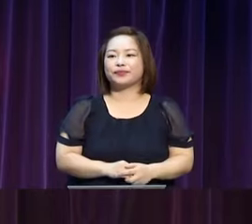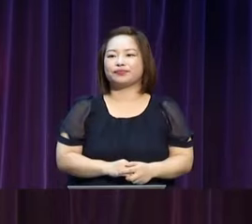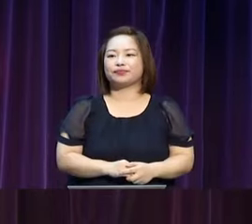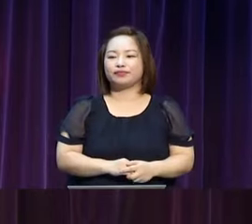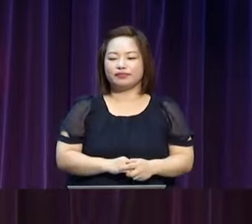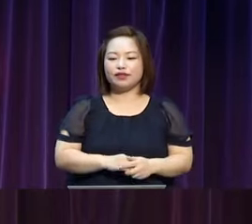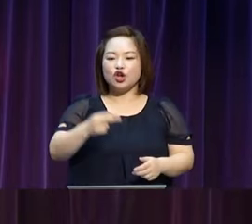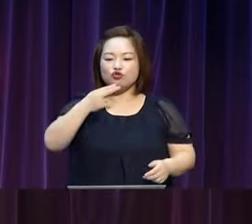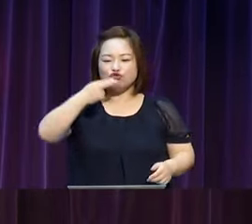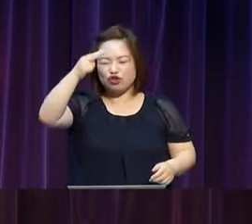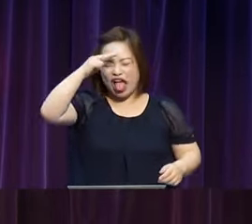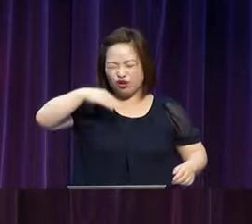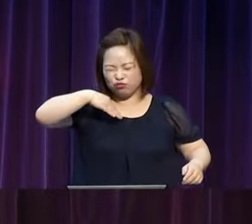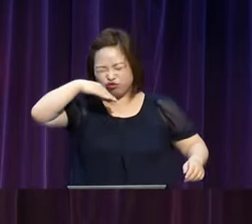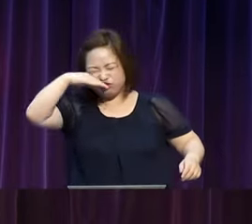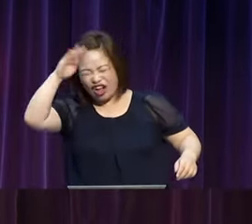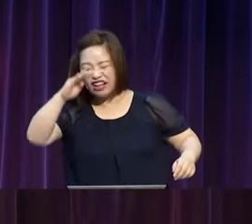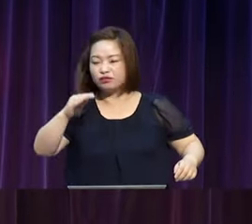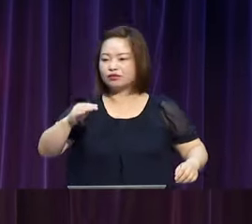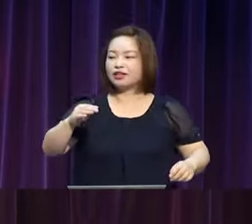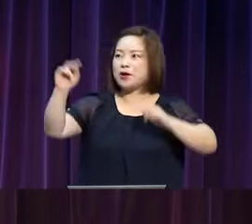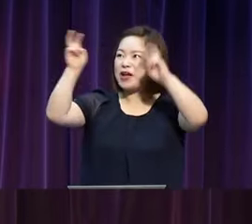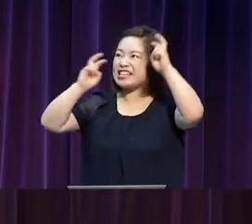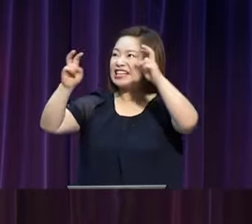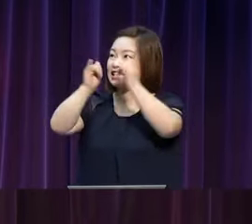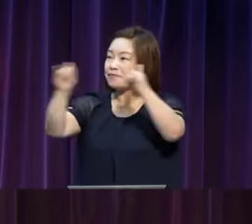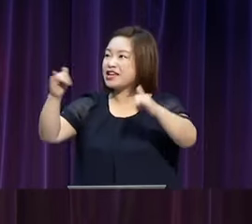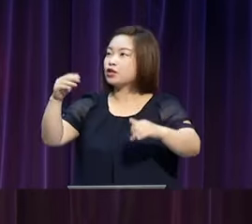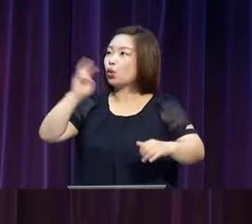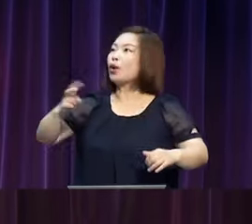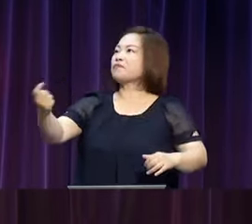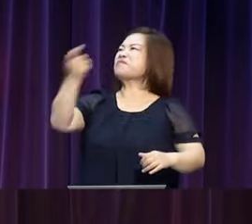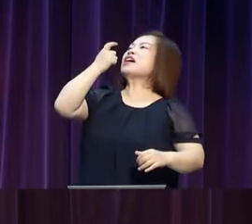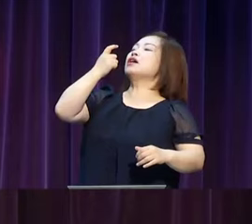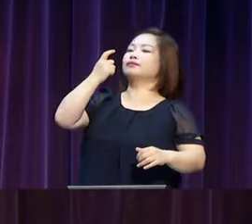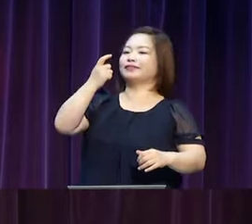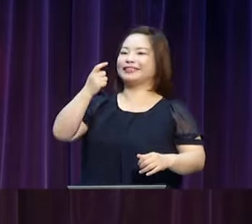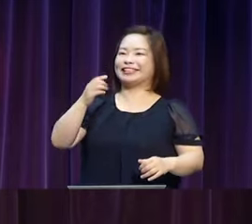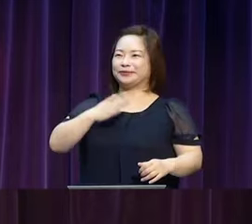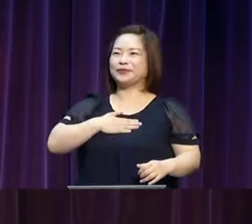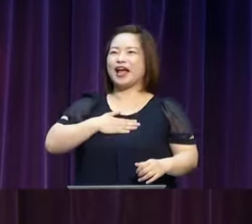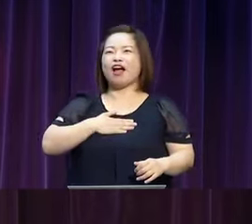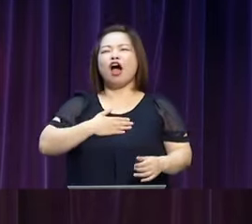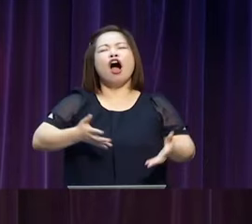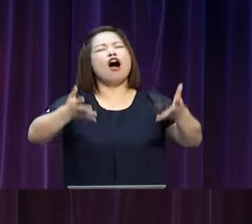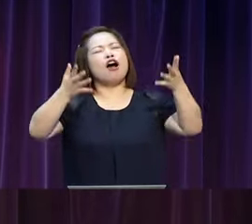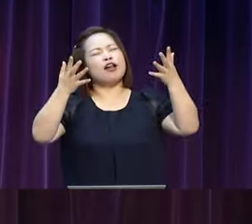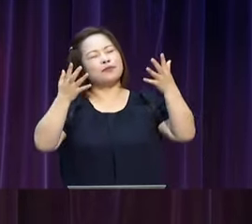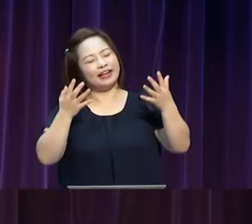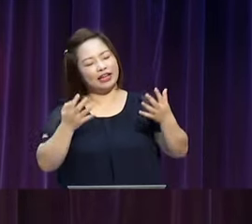술 어느 정도 먹고 노래해봐라. 그럼 부르는 노래가 있어요. 얼마나